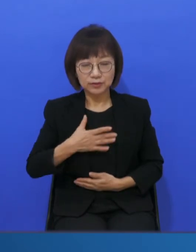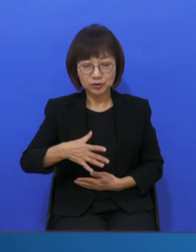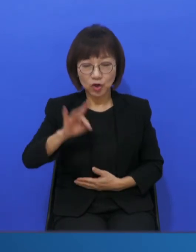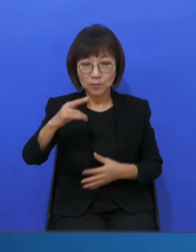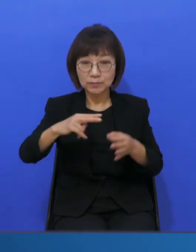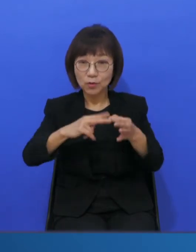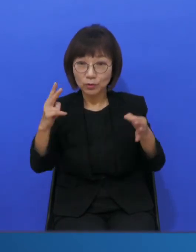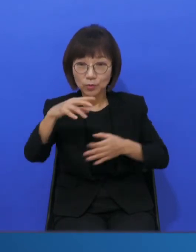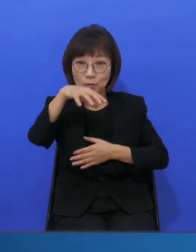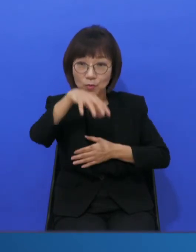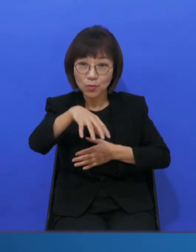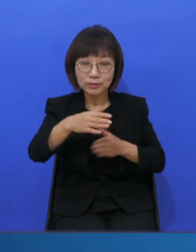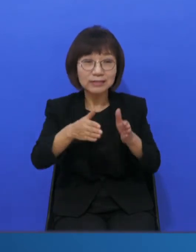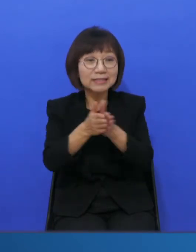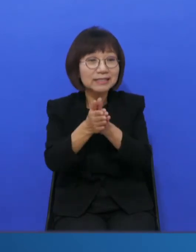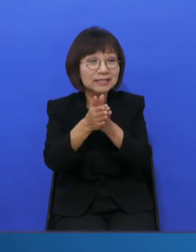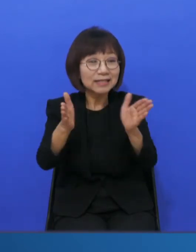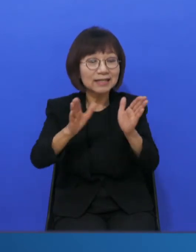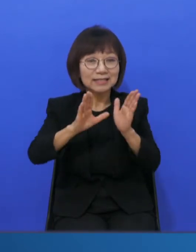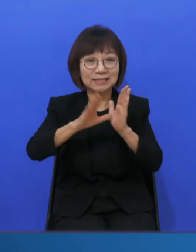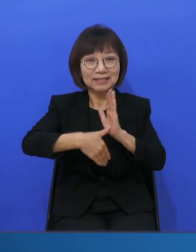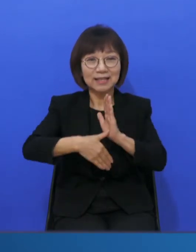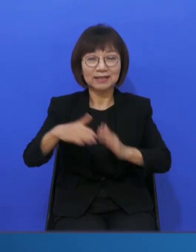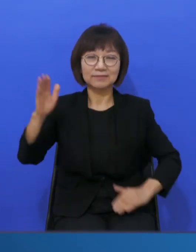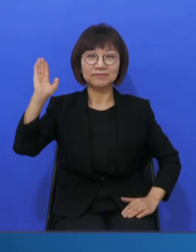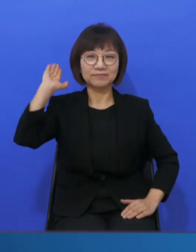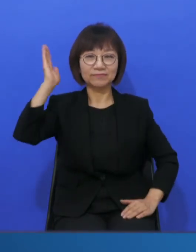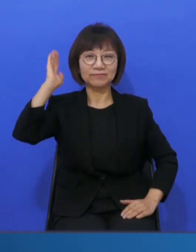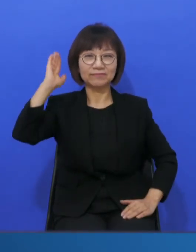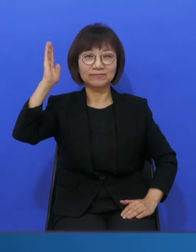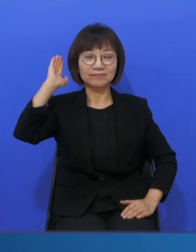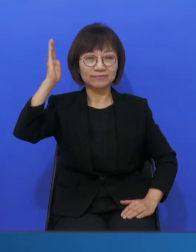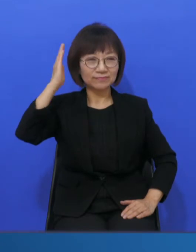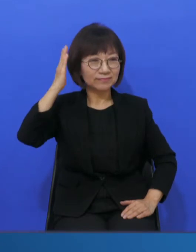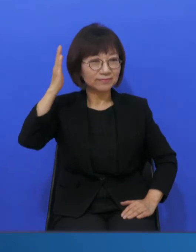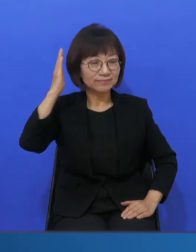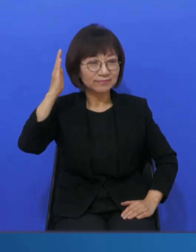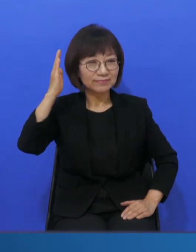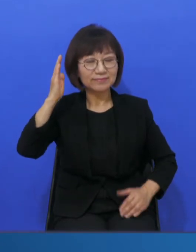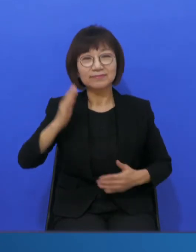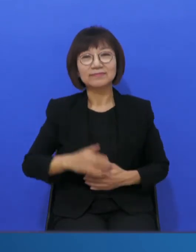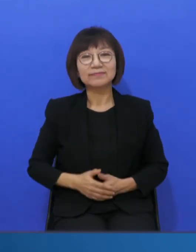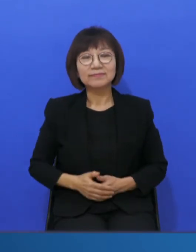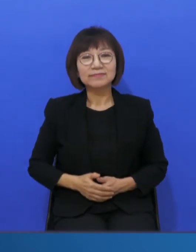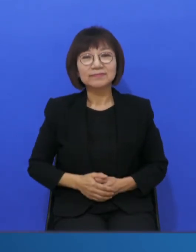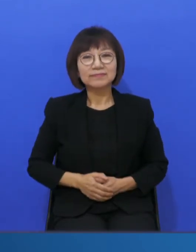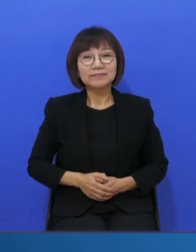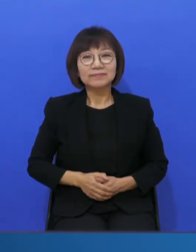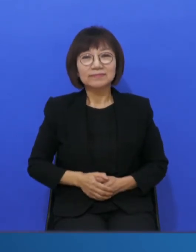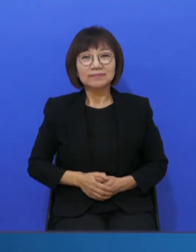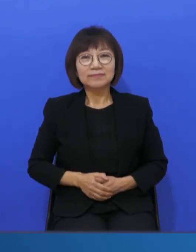때 제가 처음부터 이 얘기했단 말이에요. When I first came to Yeongdo, I said this from the very beginning. 그